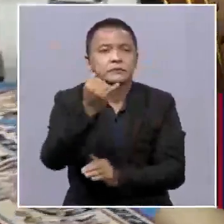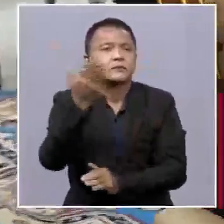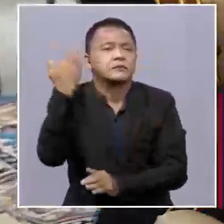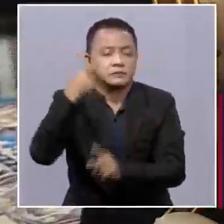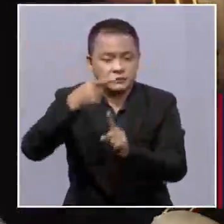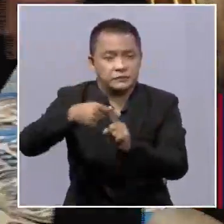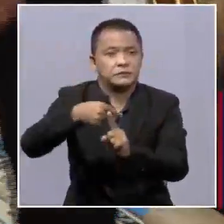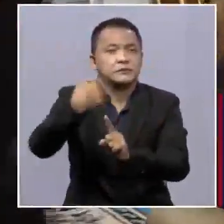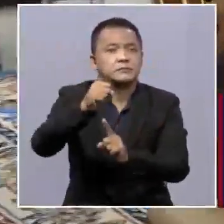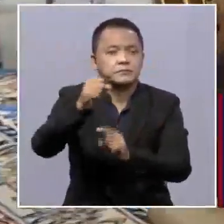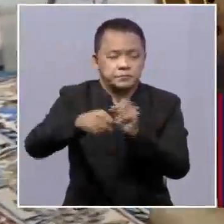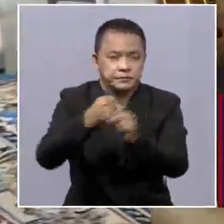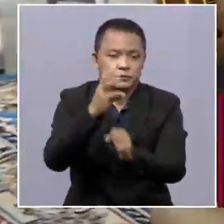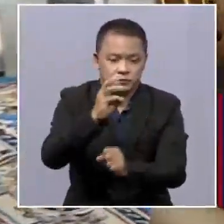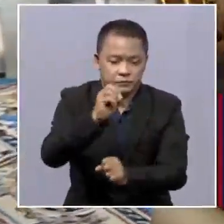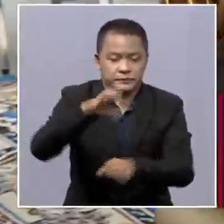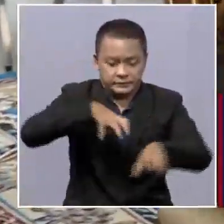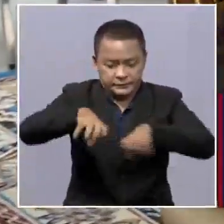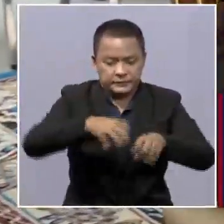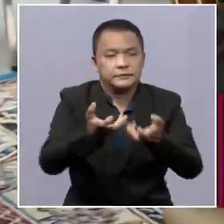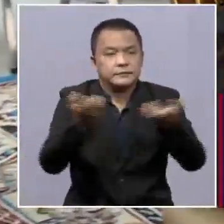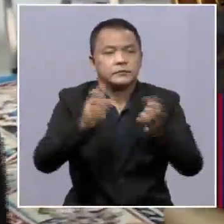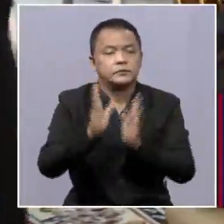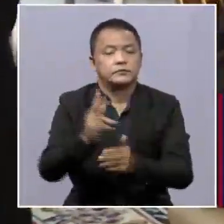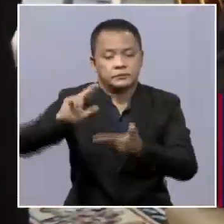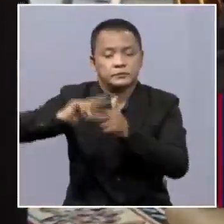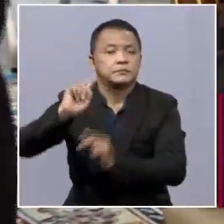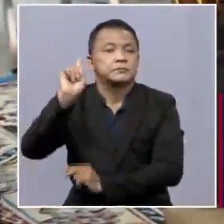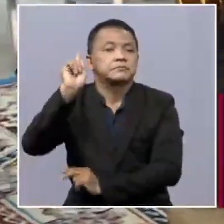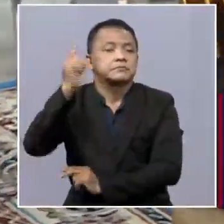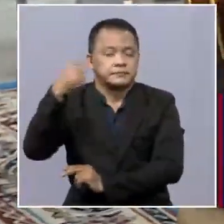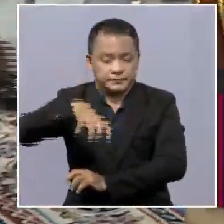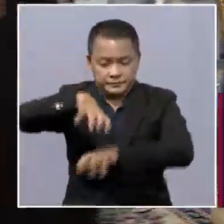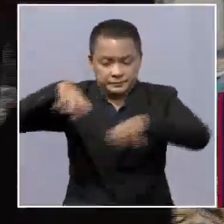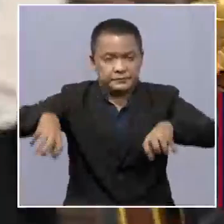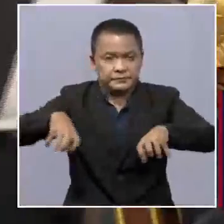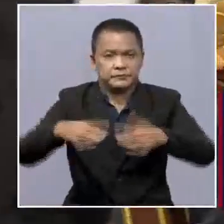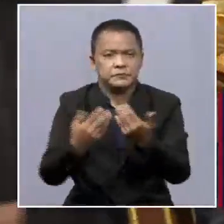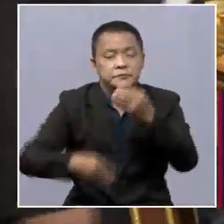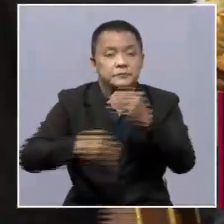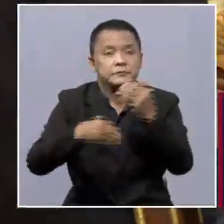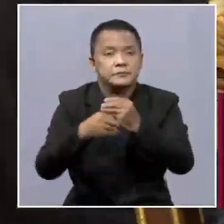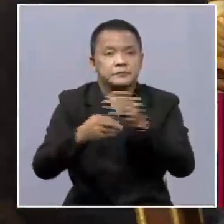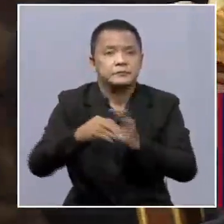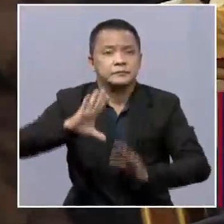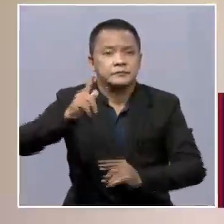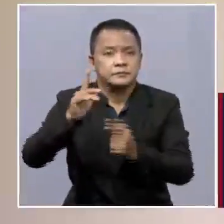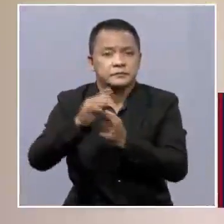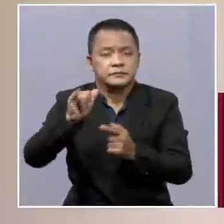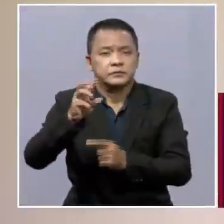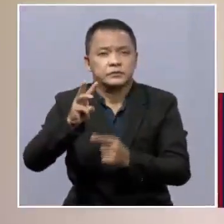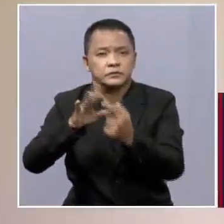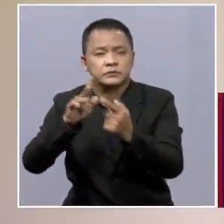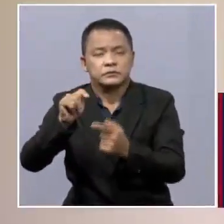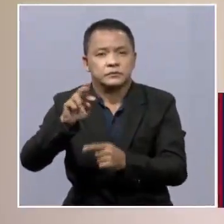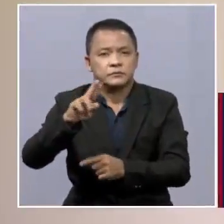ปลายเดือนตุลาคมปีที่ผ่านมามาจัดทีมพลังประชารัฐให้กับเมืองปทุมนี่แหละนะครับเสริมด้วยคุณชัยวุฒนาคมานุสรรัฐมนต